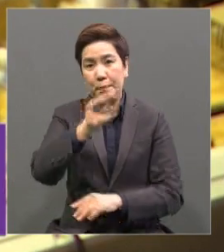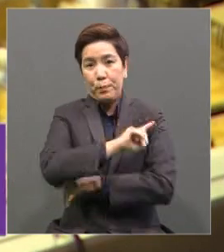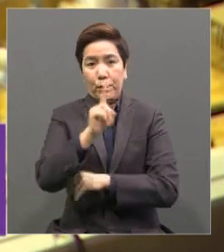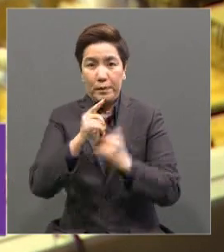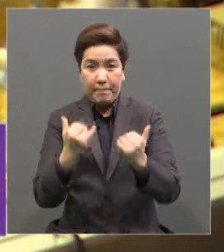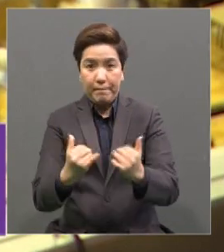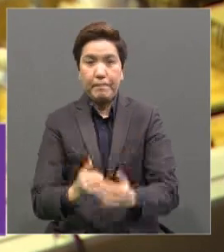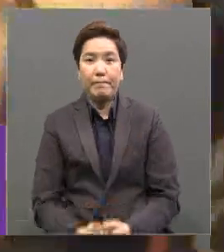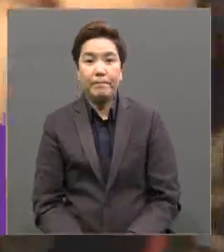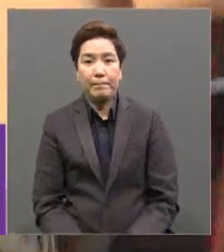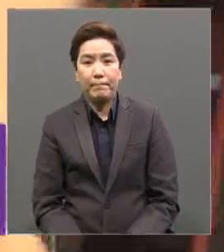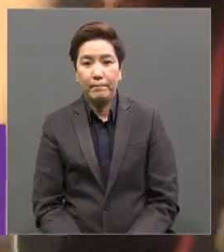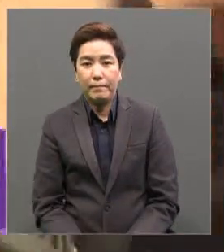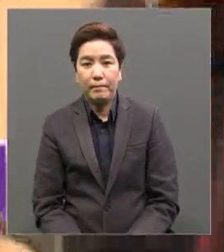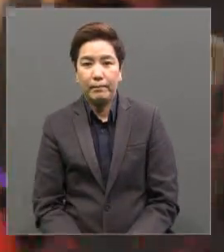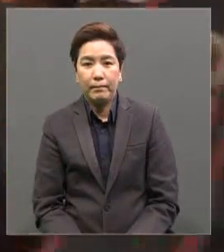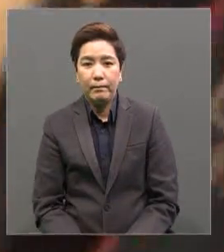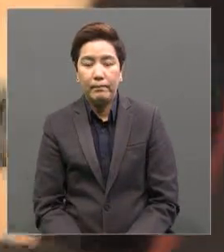ครับ